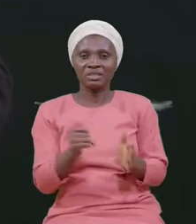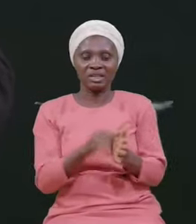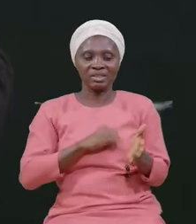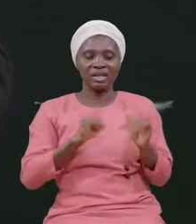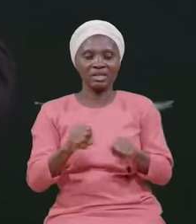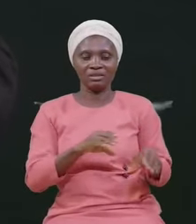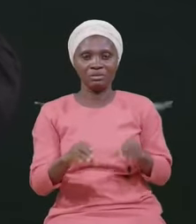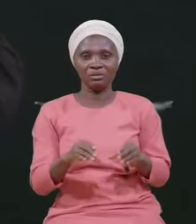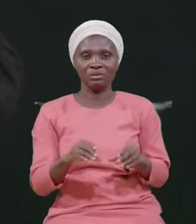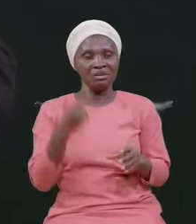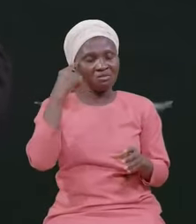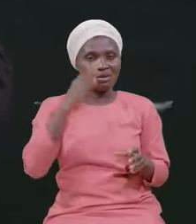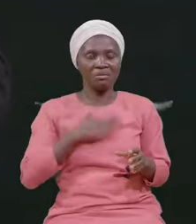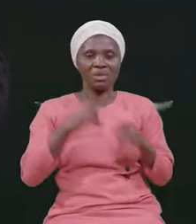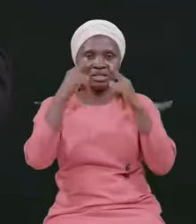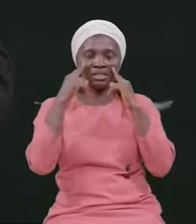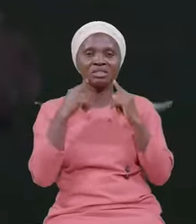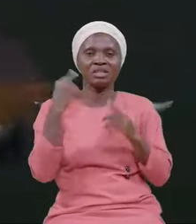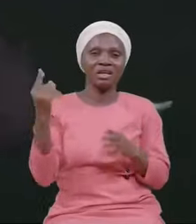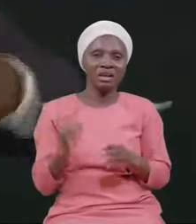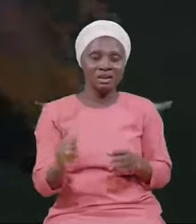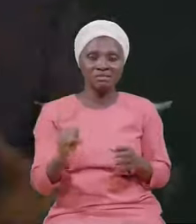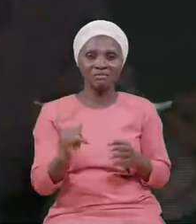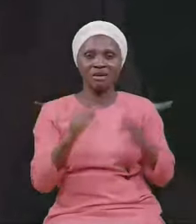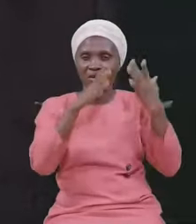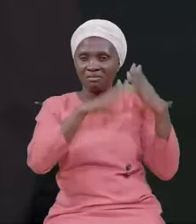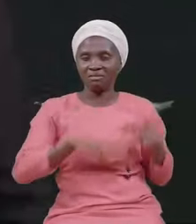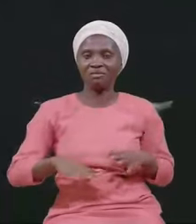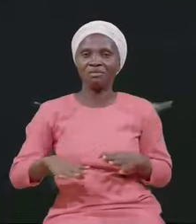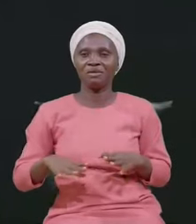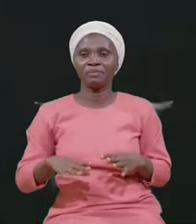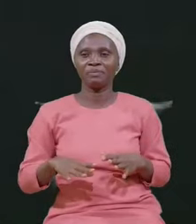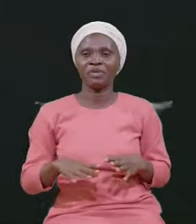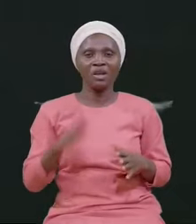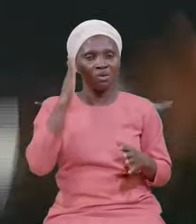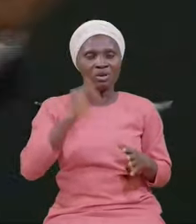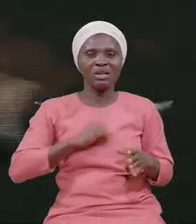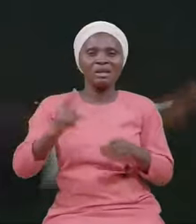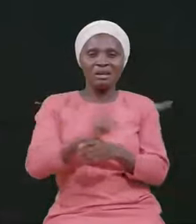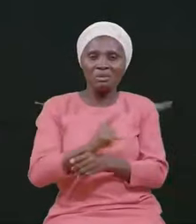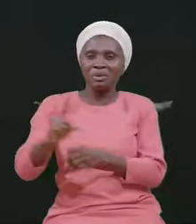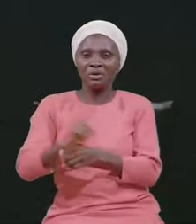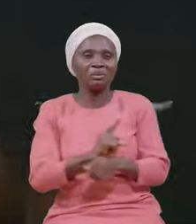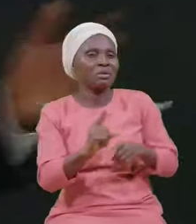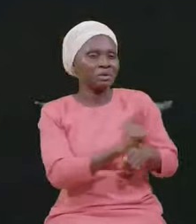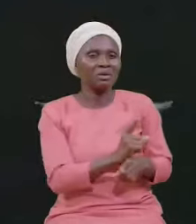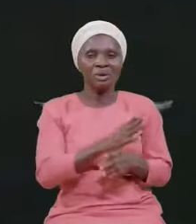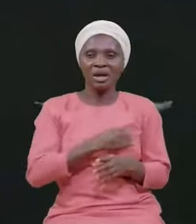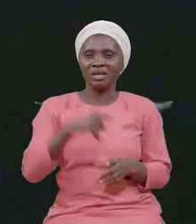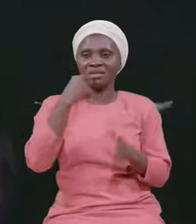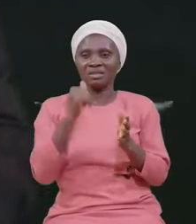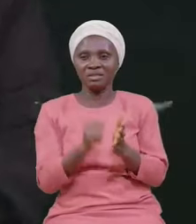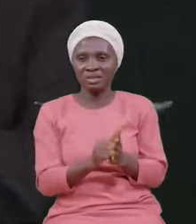pour toujours, et mon zèle qui n'a pas de répit. Je travaille. Et je dis